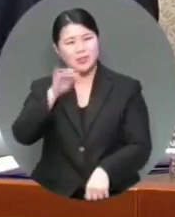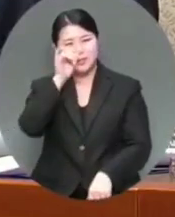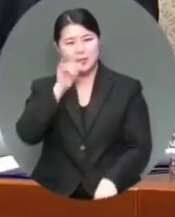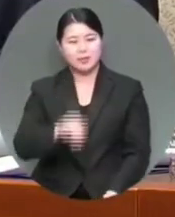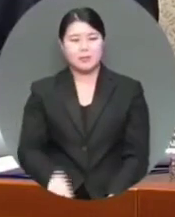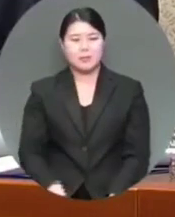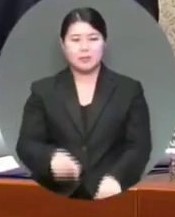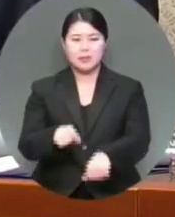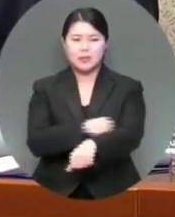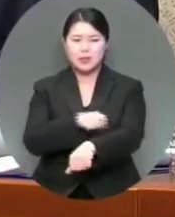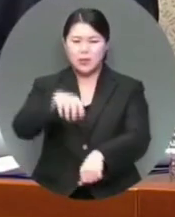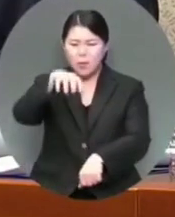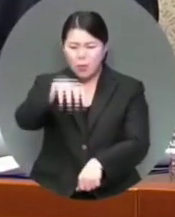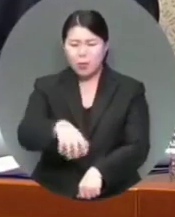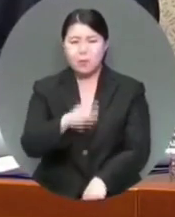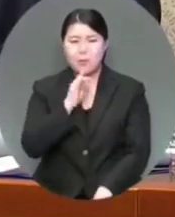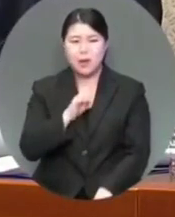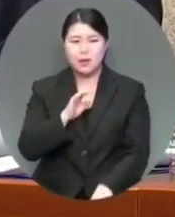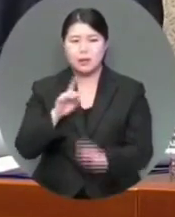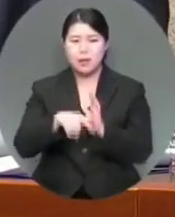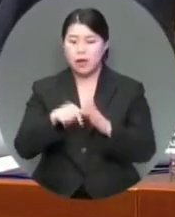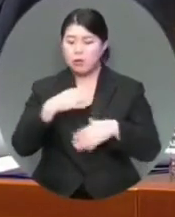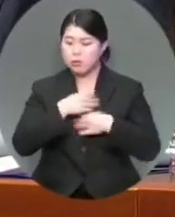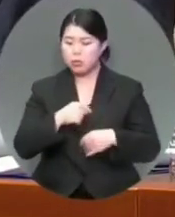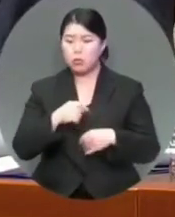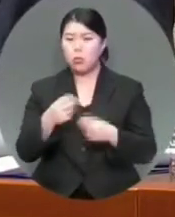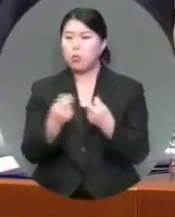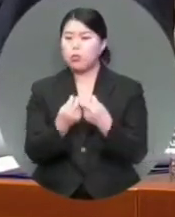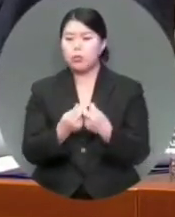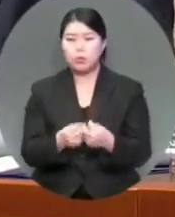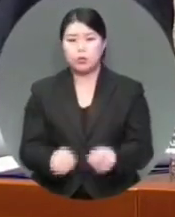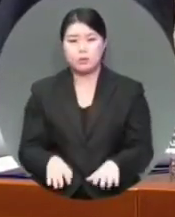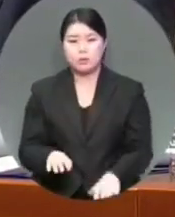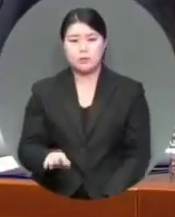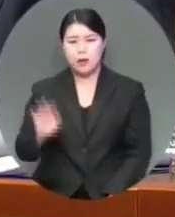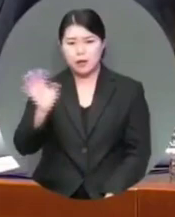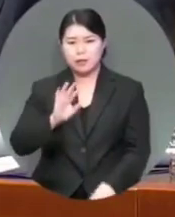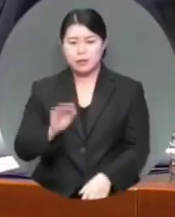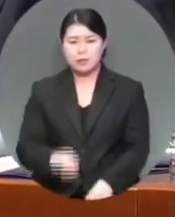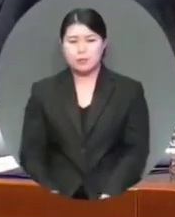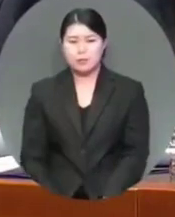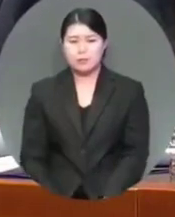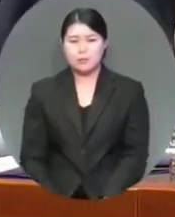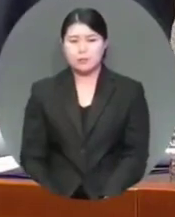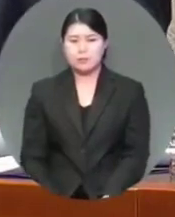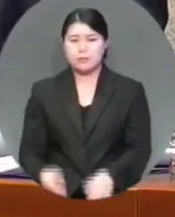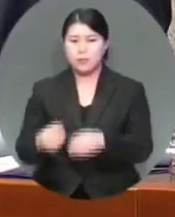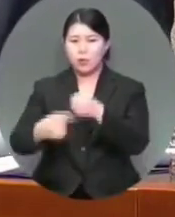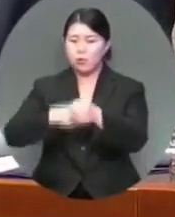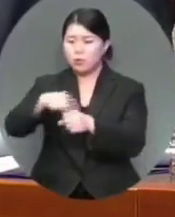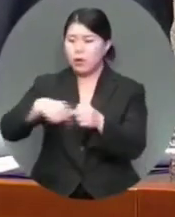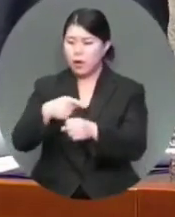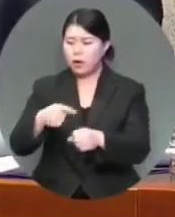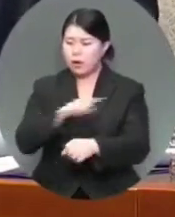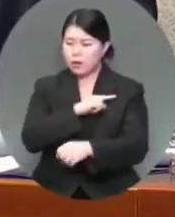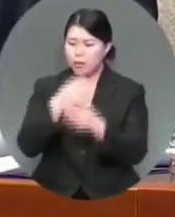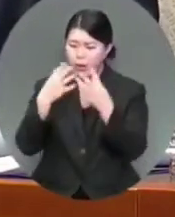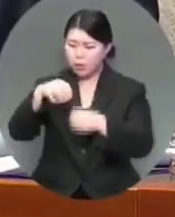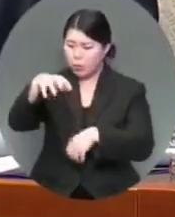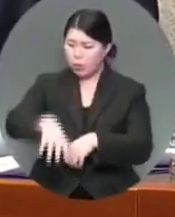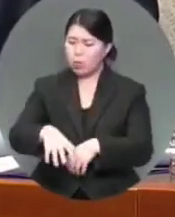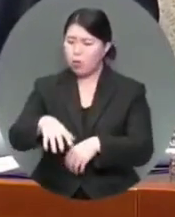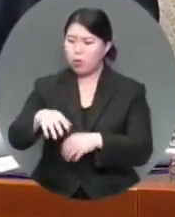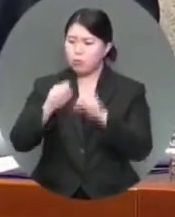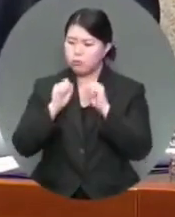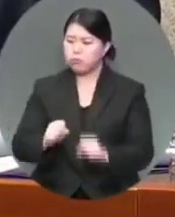특정 지역으로 가 있으면 그 지역이 안전하다고 하면 아니 원전 안전을 위해서 있는 위원회가 최고 많이 있는 곳에 가 있는 게 당연한 거